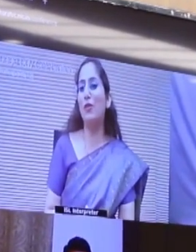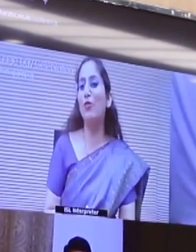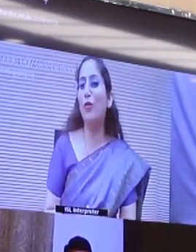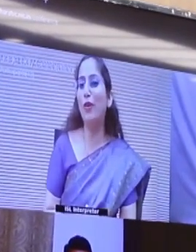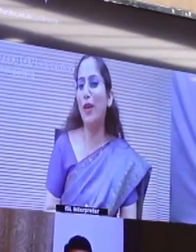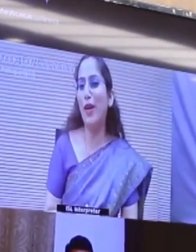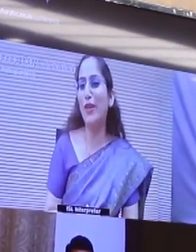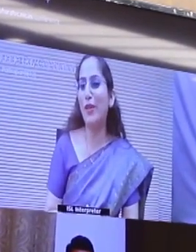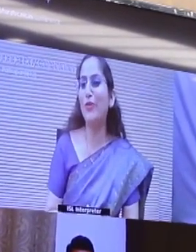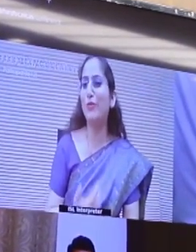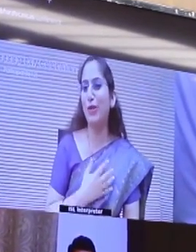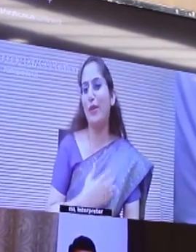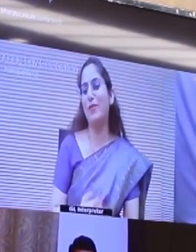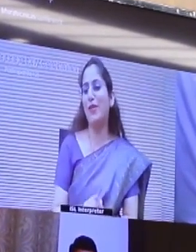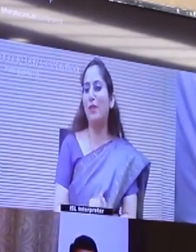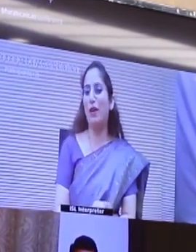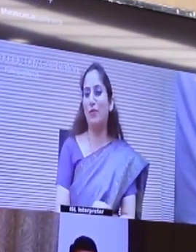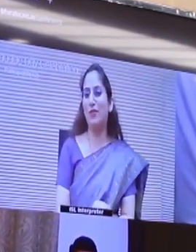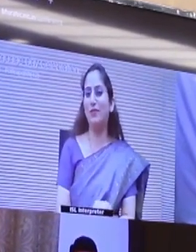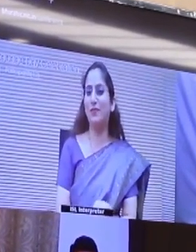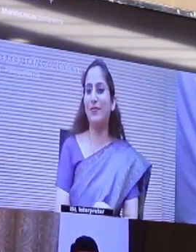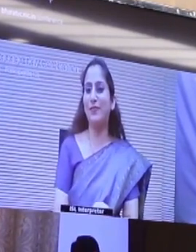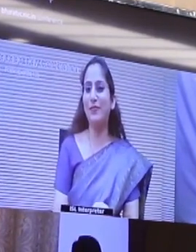को बहुत बहुत धन्यवाद देती हूँ कि मुझे प्रथम स्थान प्राप्त हुआ।